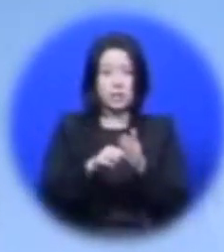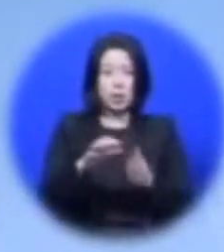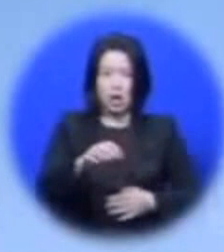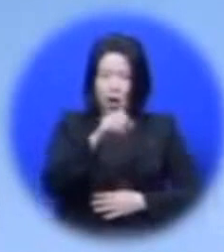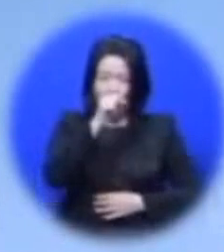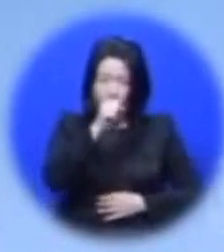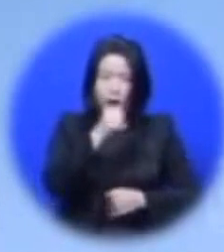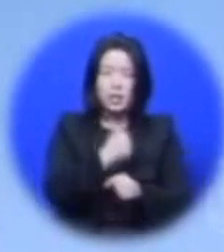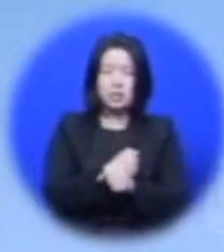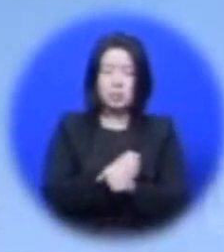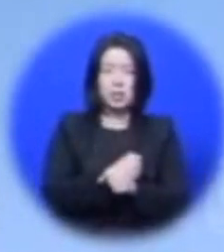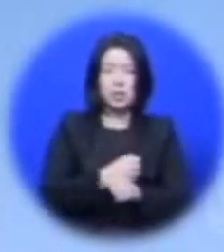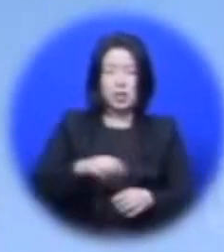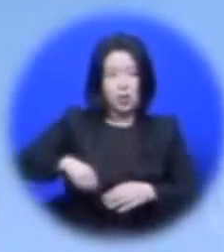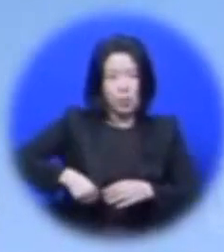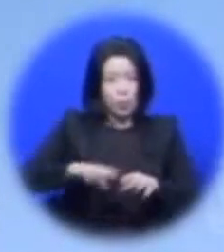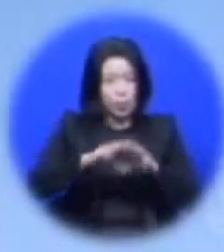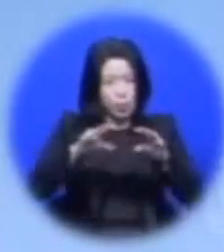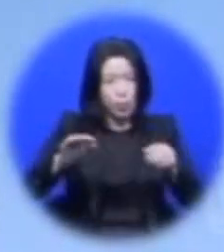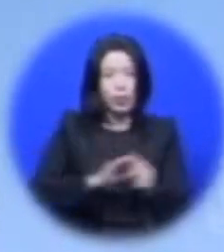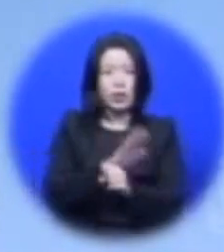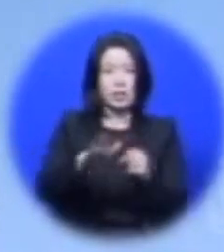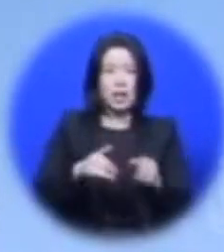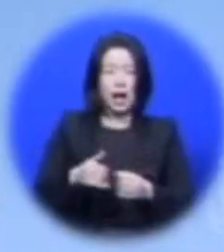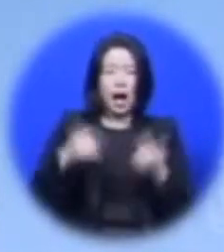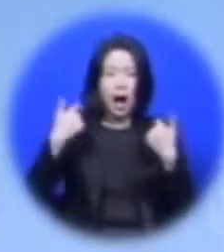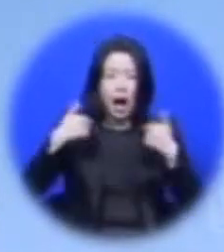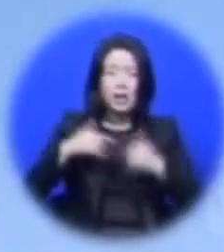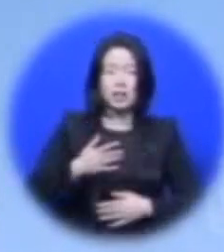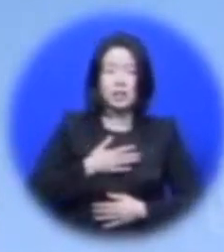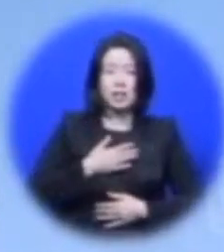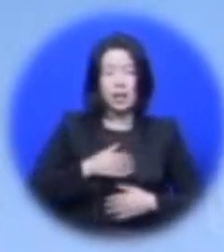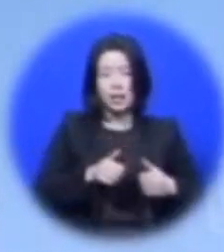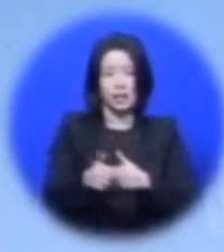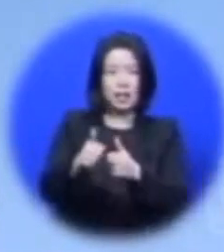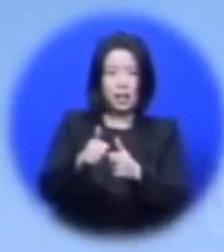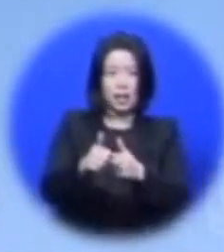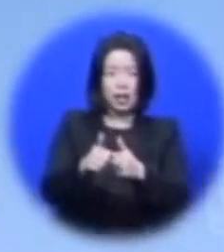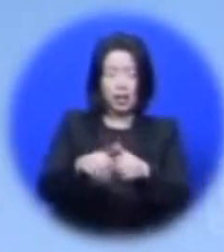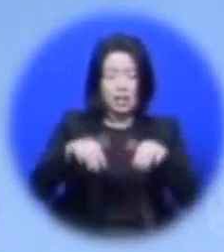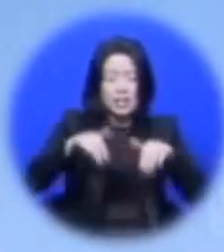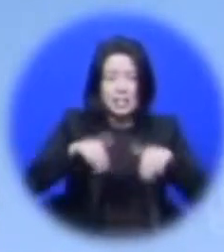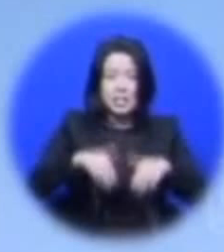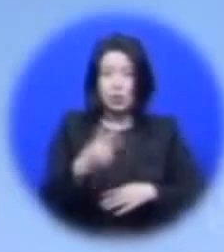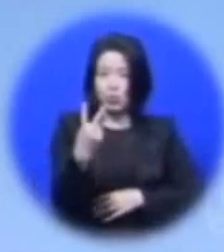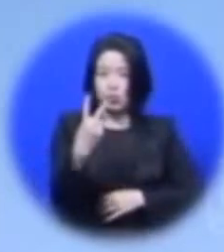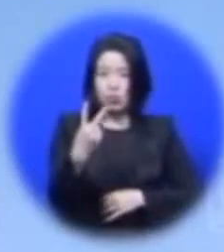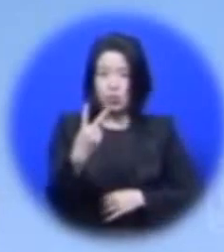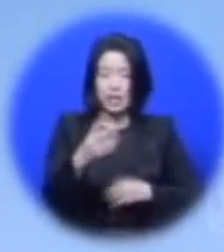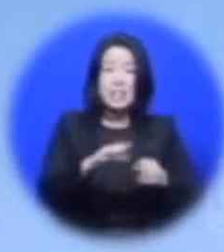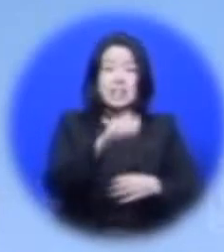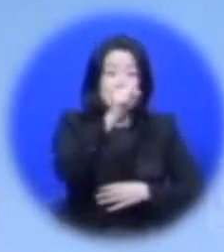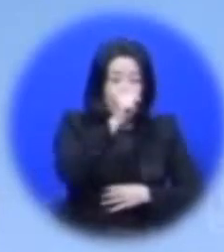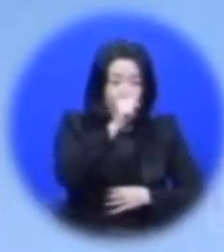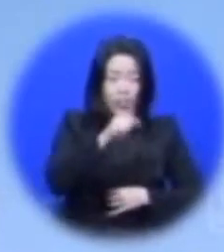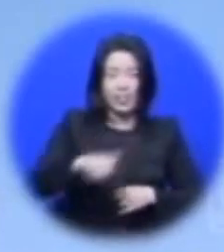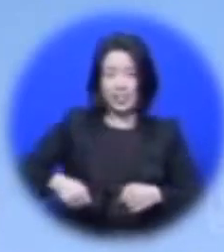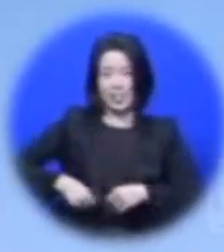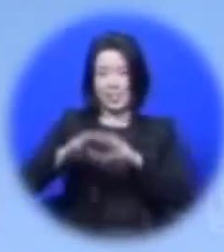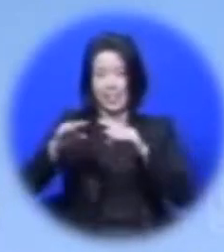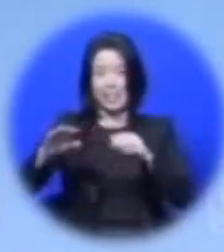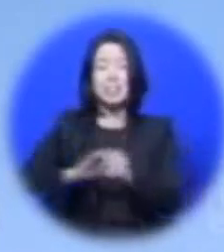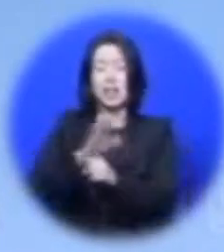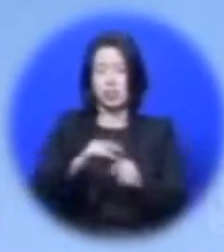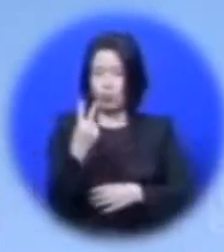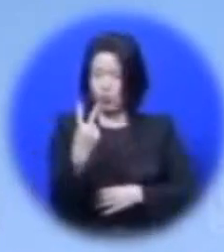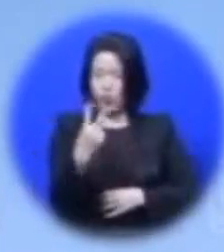인자하심이 정녕 나를 따르리니. 시종이 둘씩이나 따라다녀요. 선하심과 인자하심이. 여러분도 한번 확인해